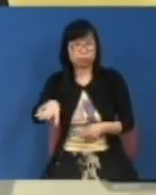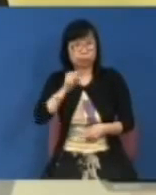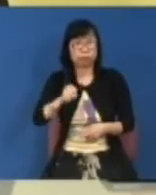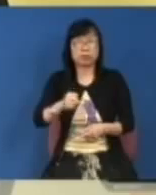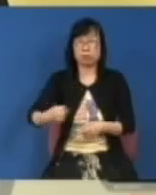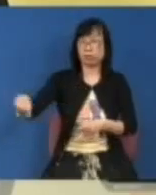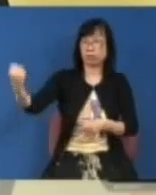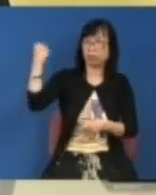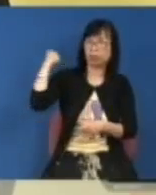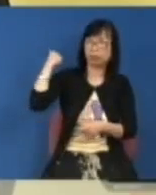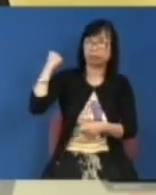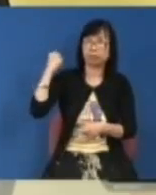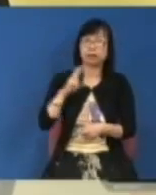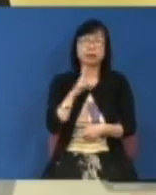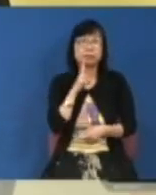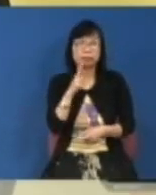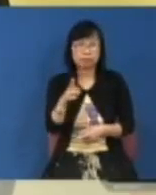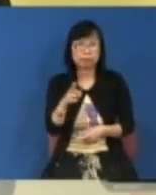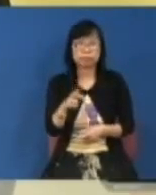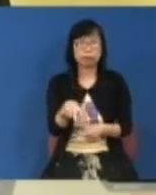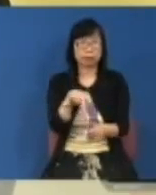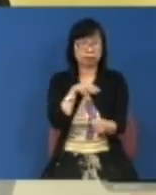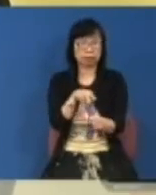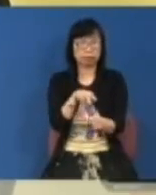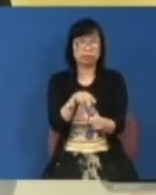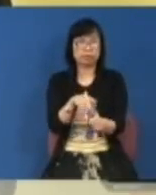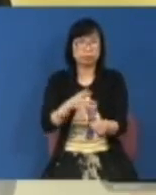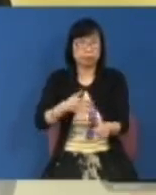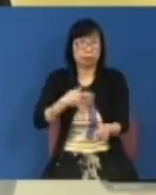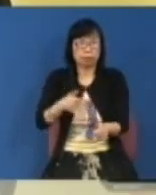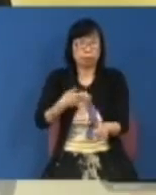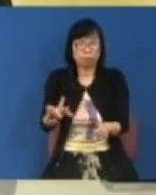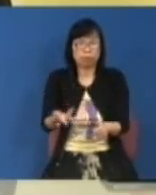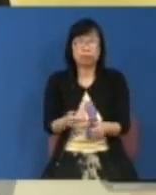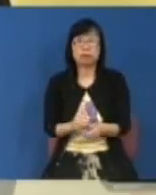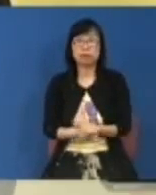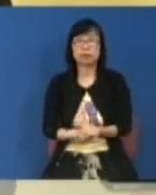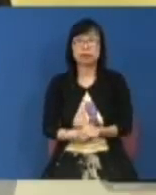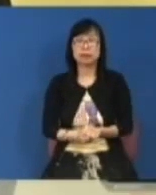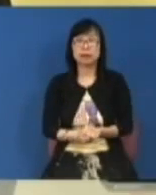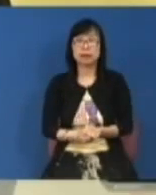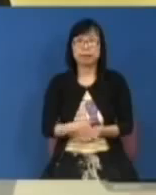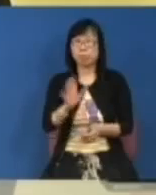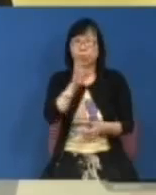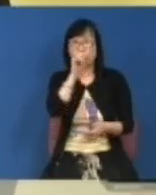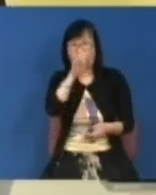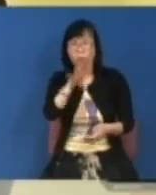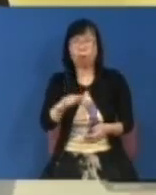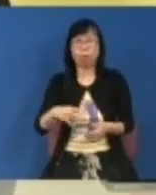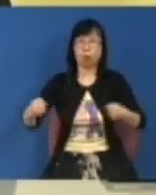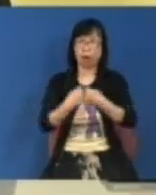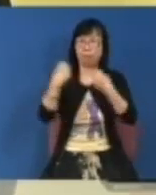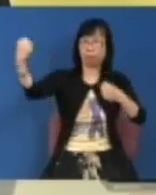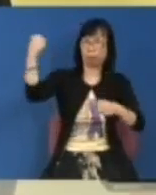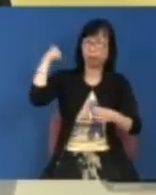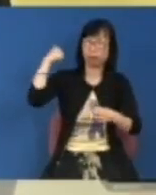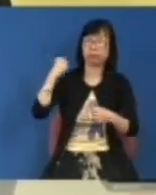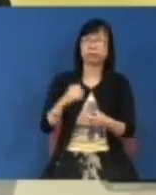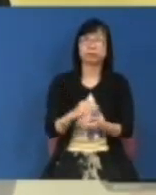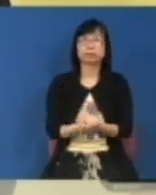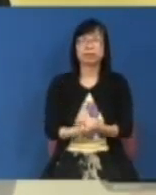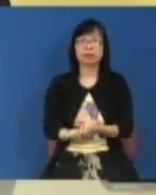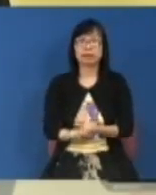以令到佢當時個管制係無效嘛。所以呢個你唔能夠就咁話佢係暴力，因為佢係對應於一個不